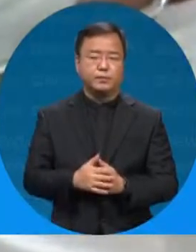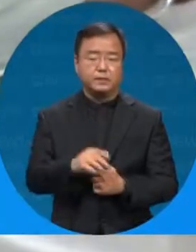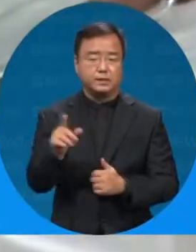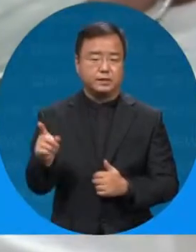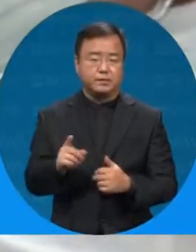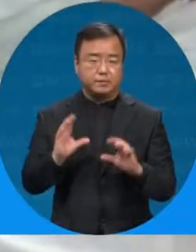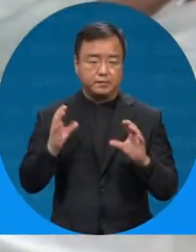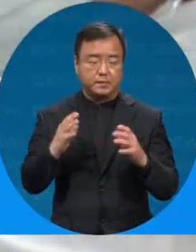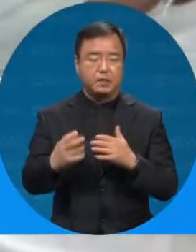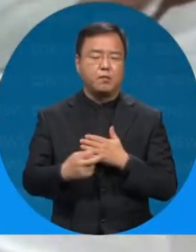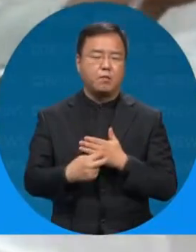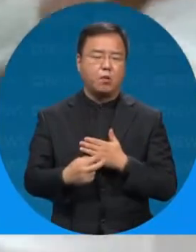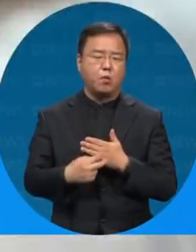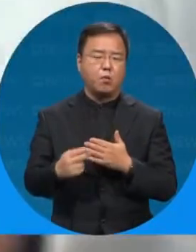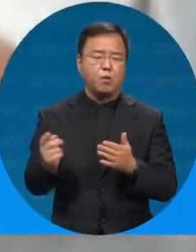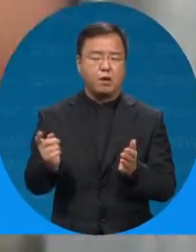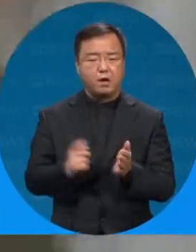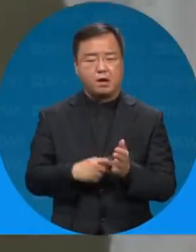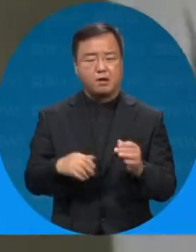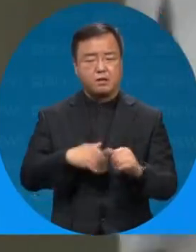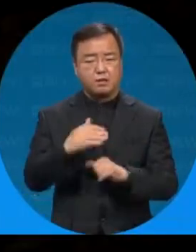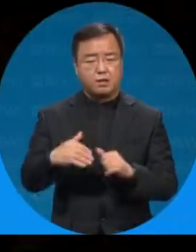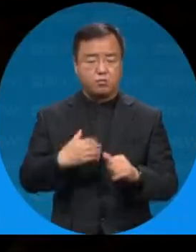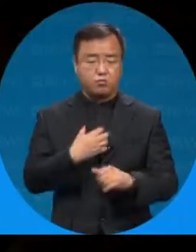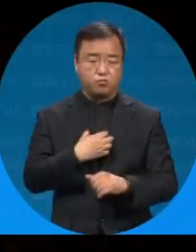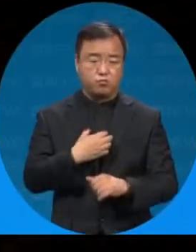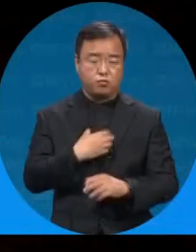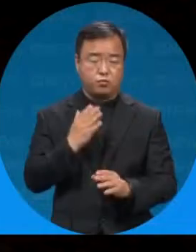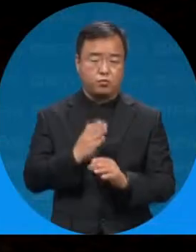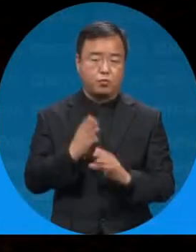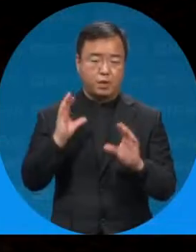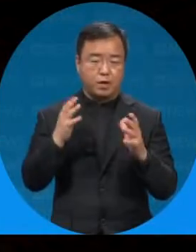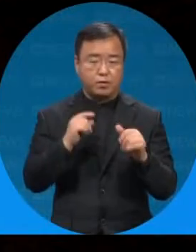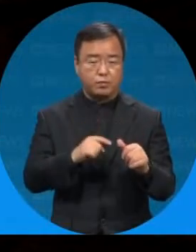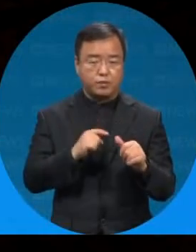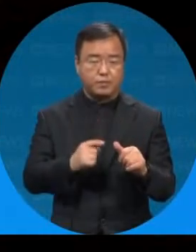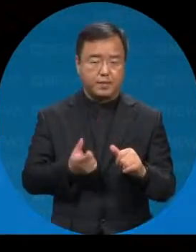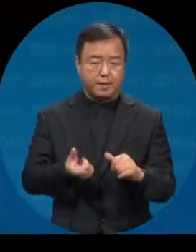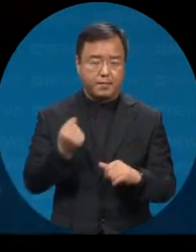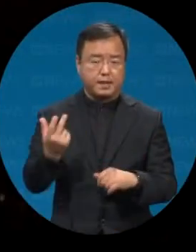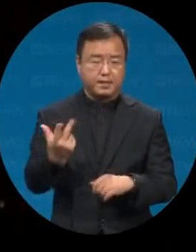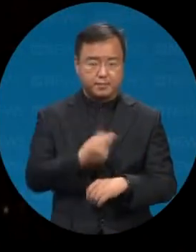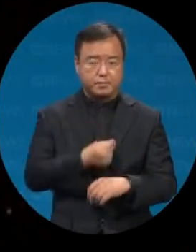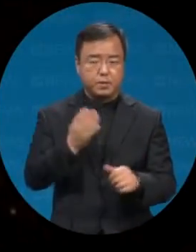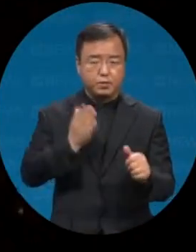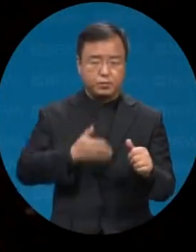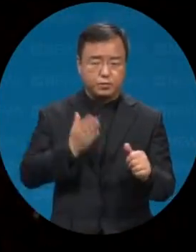이들은 아동보건에 적색 경고가 켜진 것이라며 아동들에게 서둘러 백신을 접종할 것을 촉구했습니다.